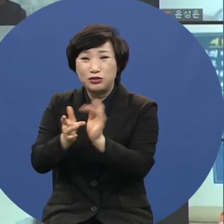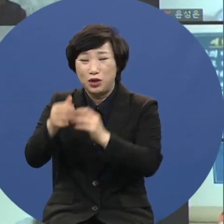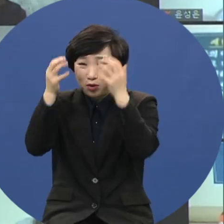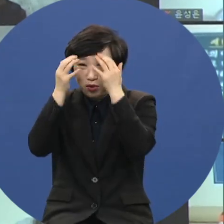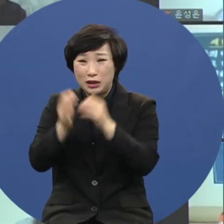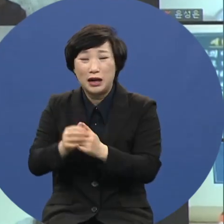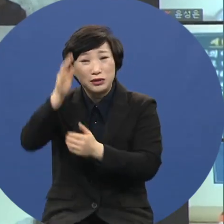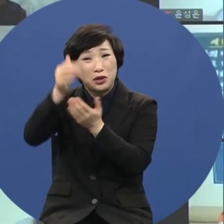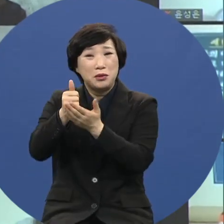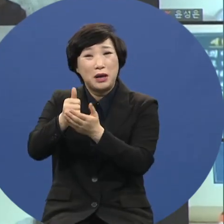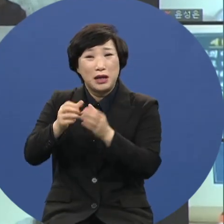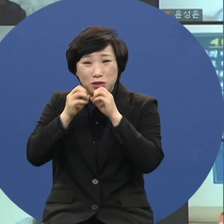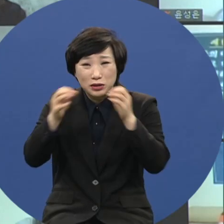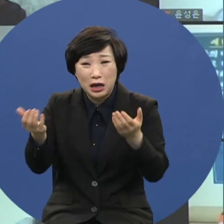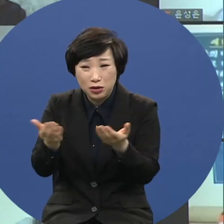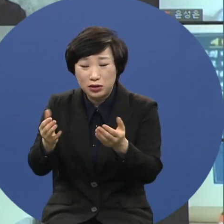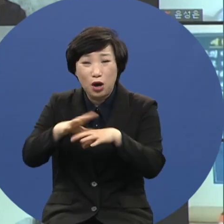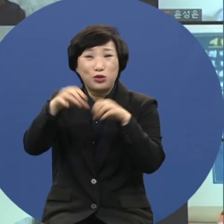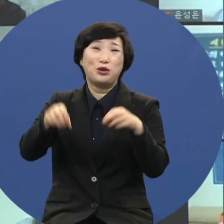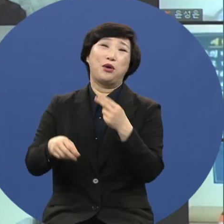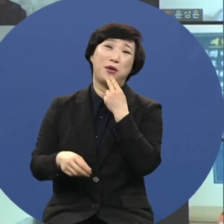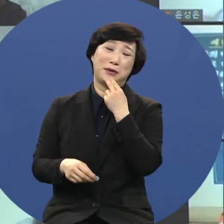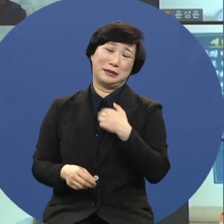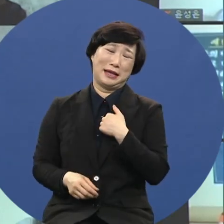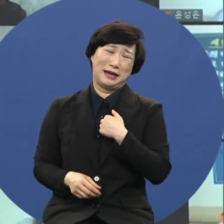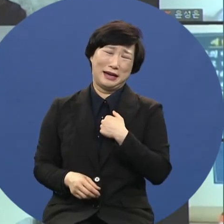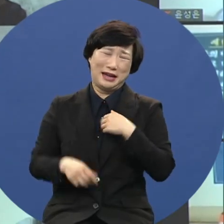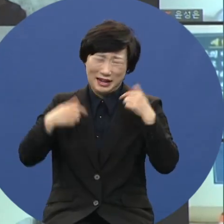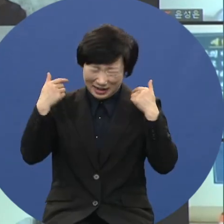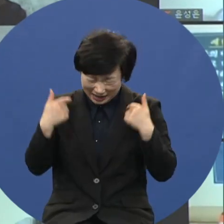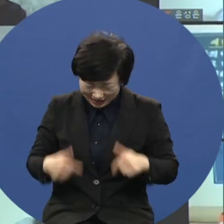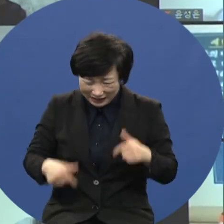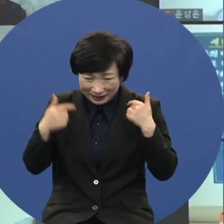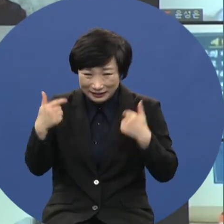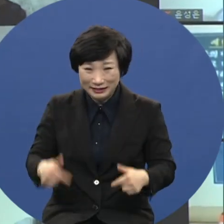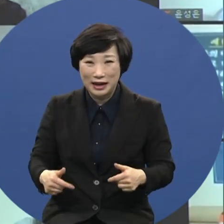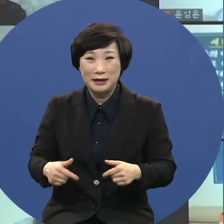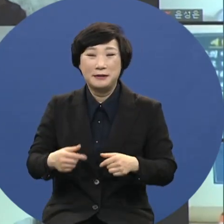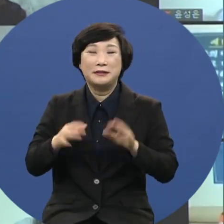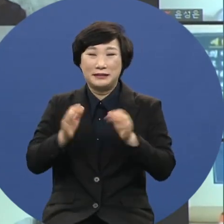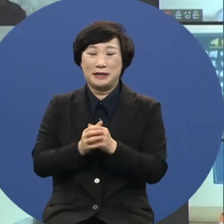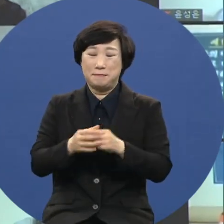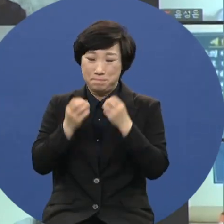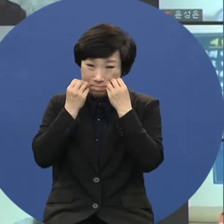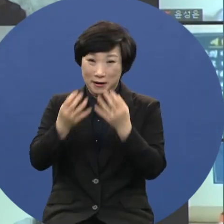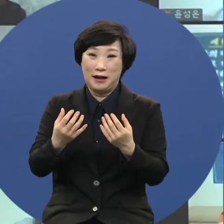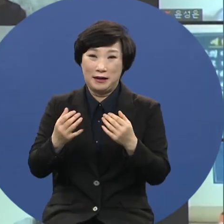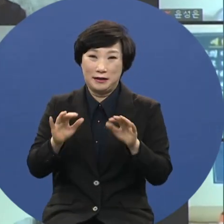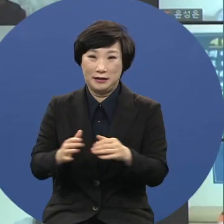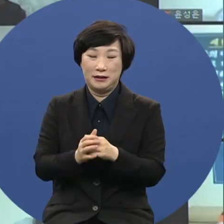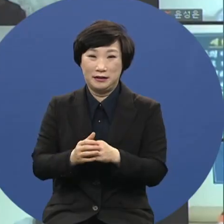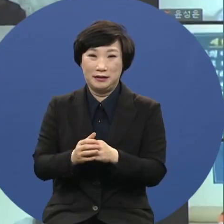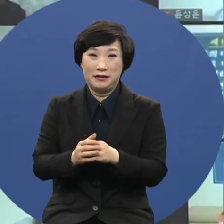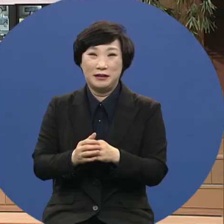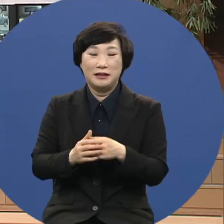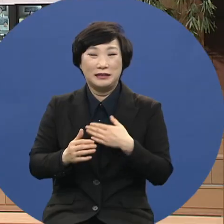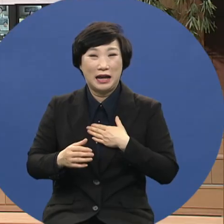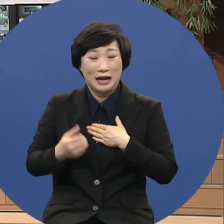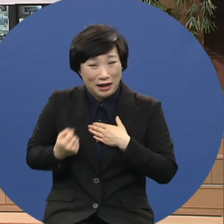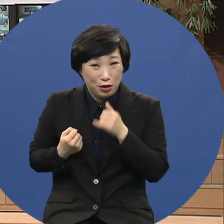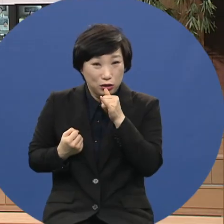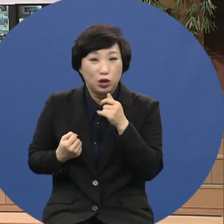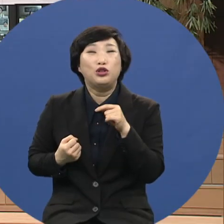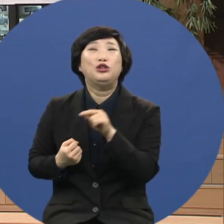고난과 성령의 전하신 역사가 헛되지 않도록 내게서 항상 살아 움직이는 것이 바로 그것이었다 이